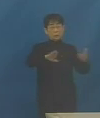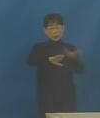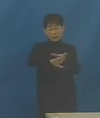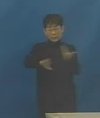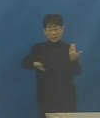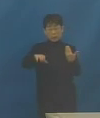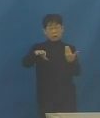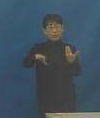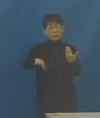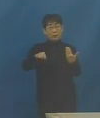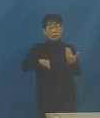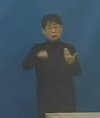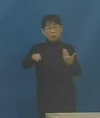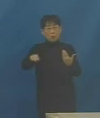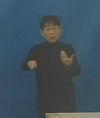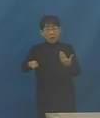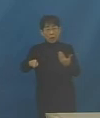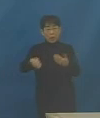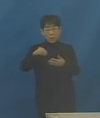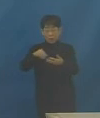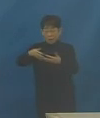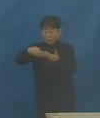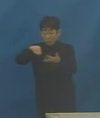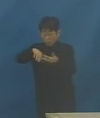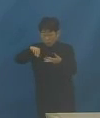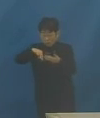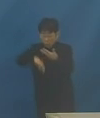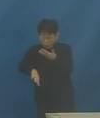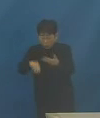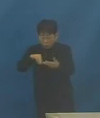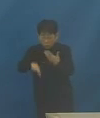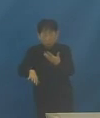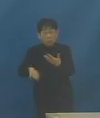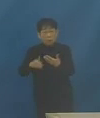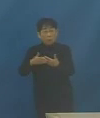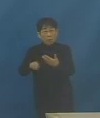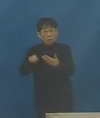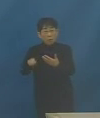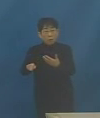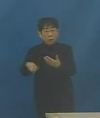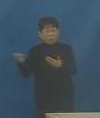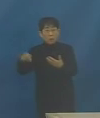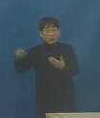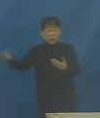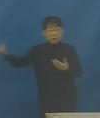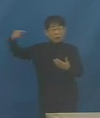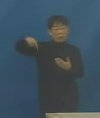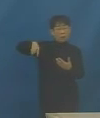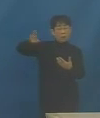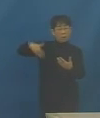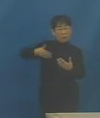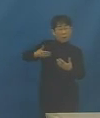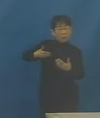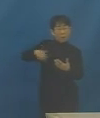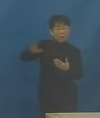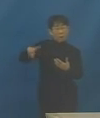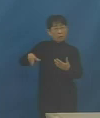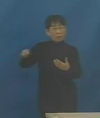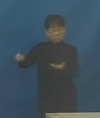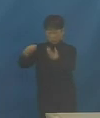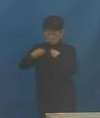というのはそこからこう漏れ出したところやっぱりどうしても出て食ったり外から入ってきて気が付かないところはでこういうものをが